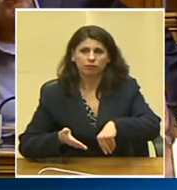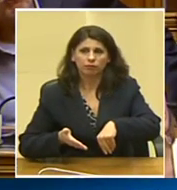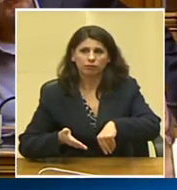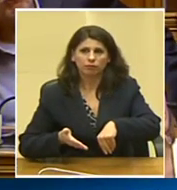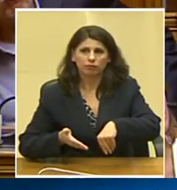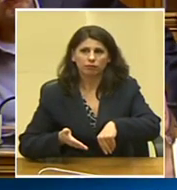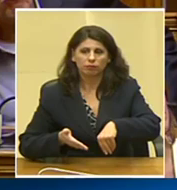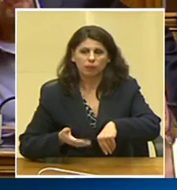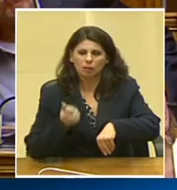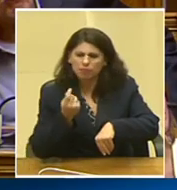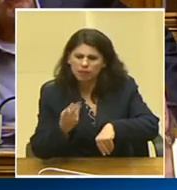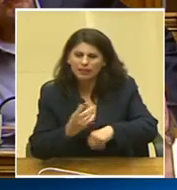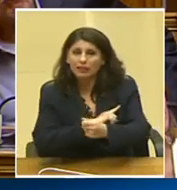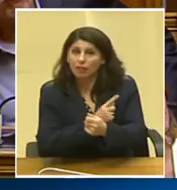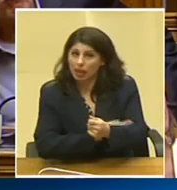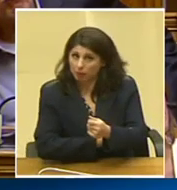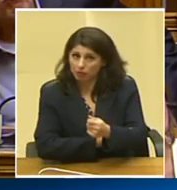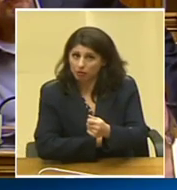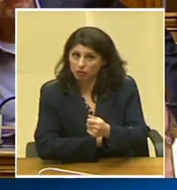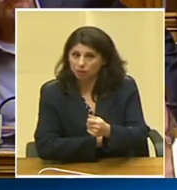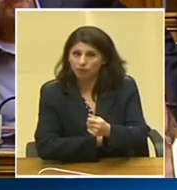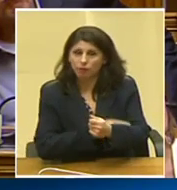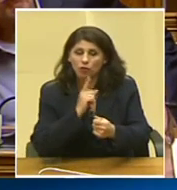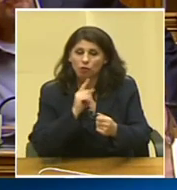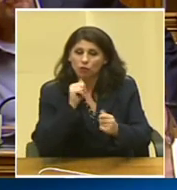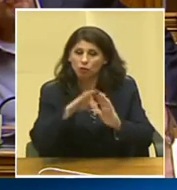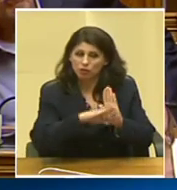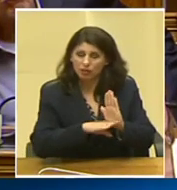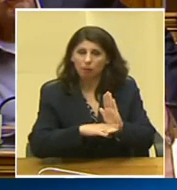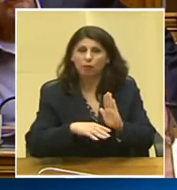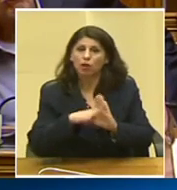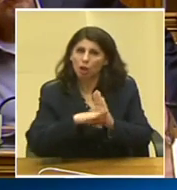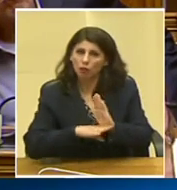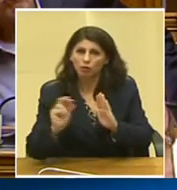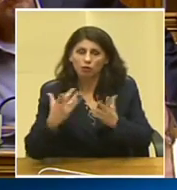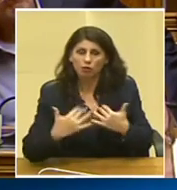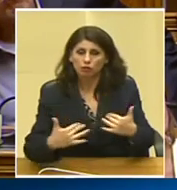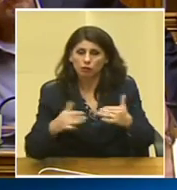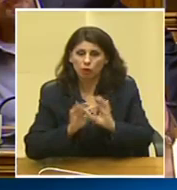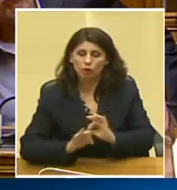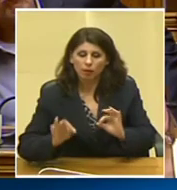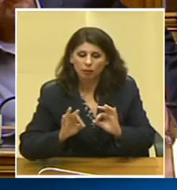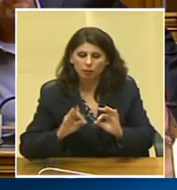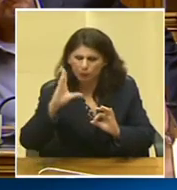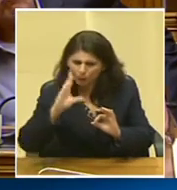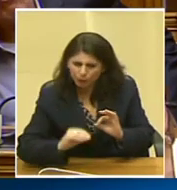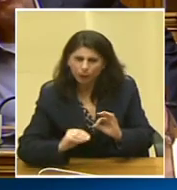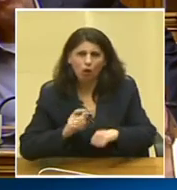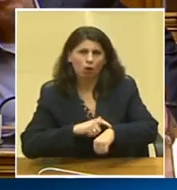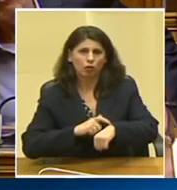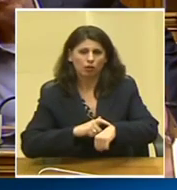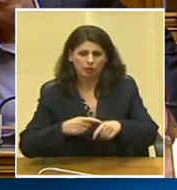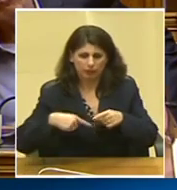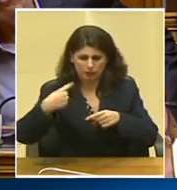μετρήσετε τις δυνάμεις σας, όπως η ίδια το Σύνταγμα και ο κανονισμός της Βουλής προβλέπει. Εκπνέει ο χρόνος. Σε λίγες μέρες, την